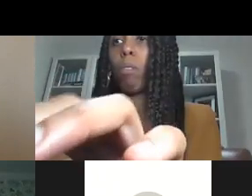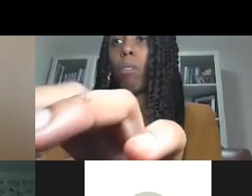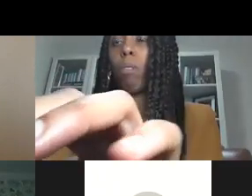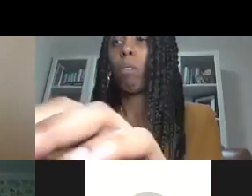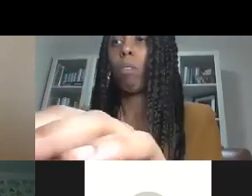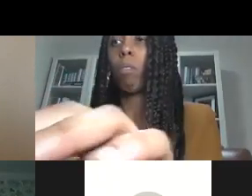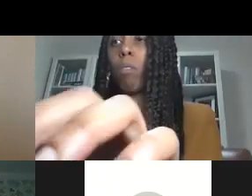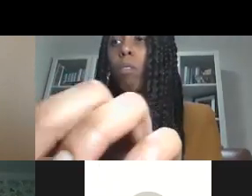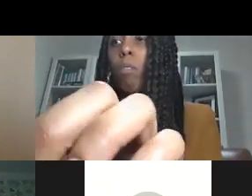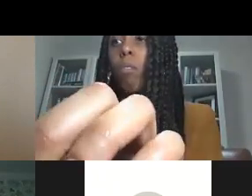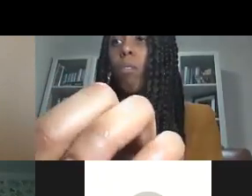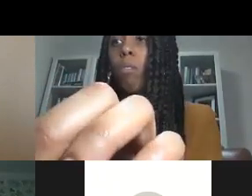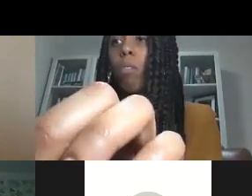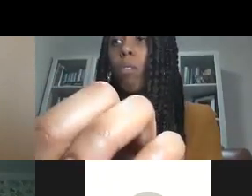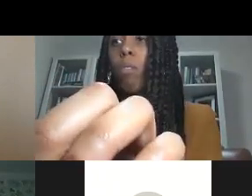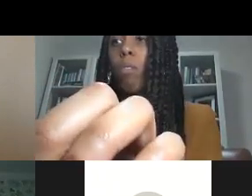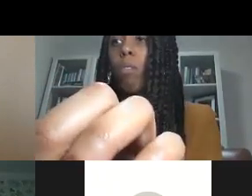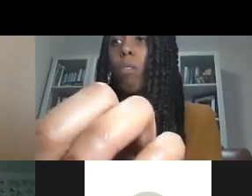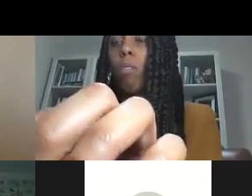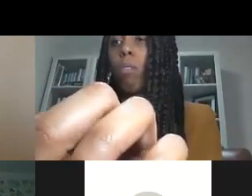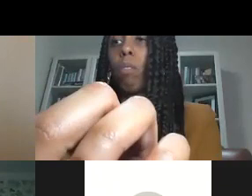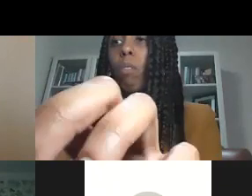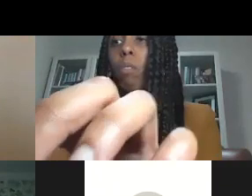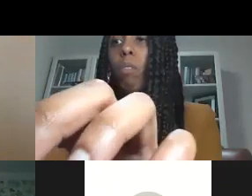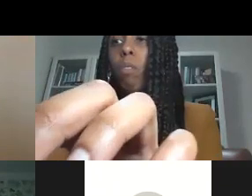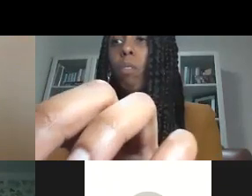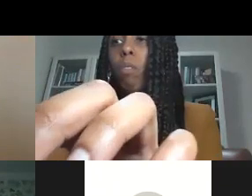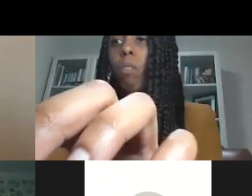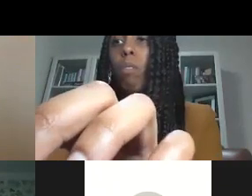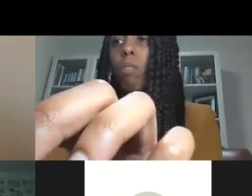BPS录取工作的一个参考因素。 I think the race and zip code could be